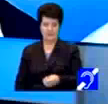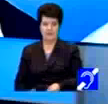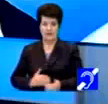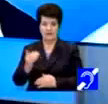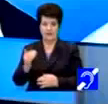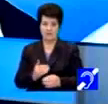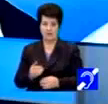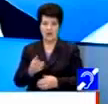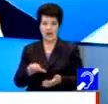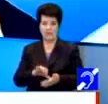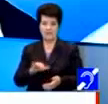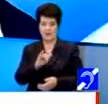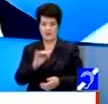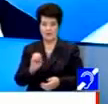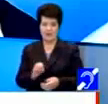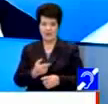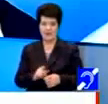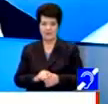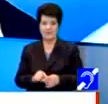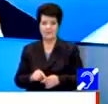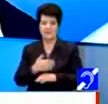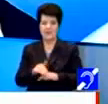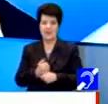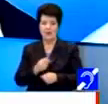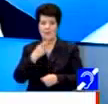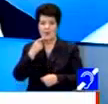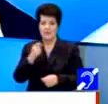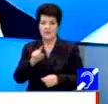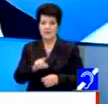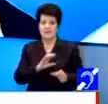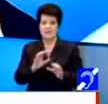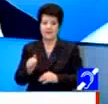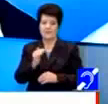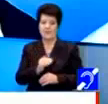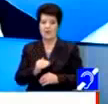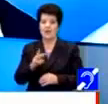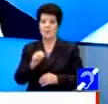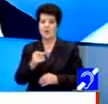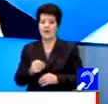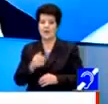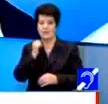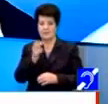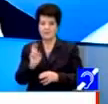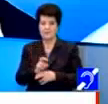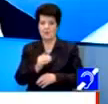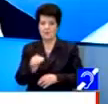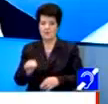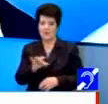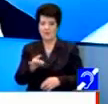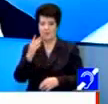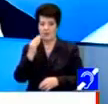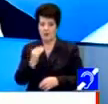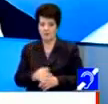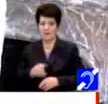Înaltul reprezentant al Uniunii Europene pentru Afaceri Externe și Politică de Securitate, Federica Mogherini, va efectua mâine o vizită oficială în Republica